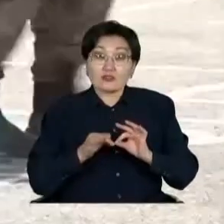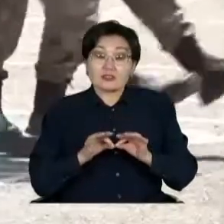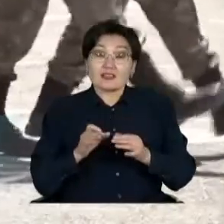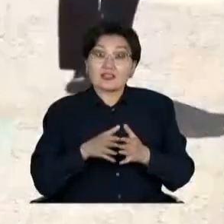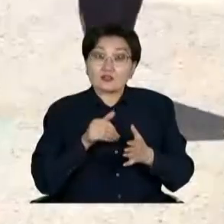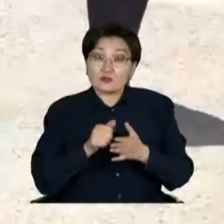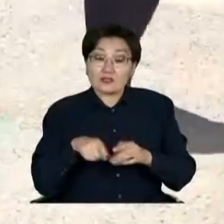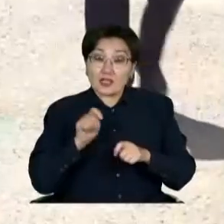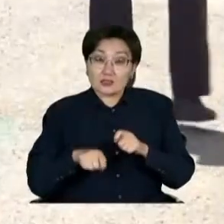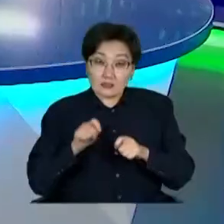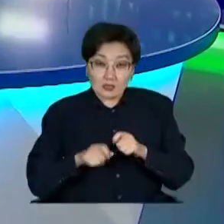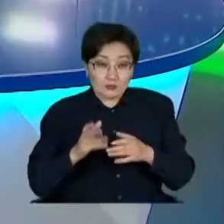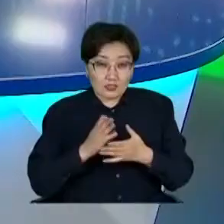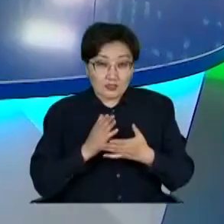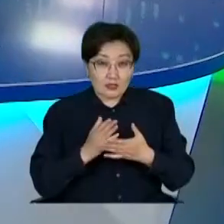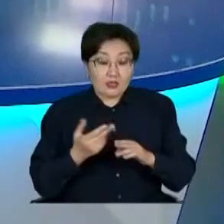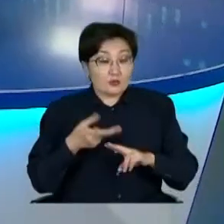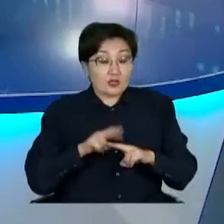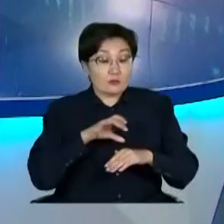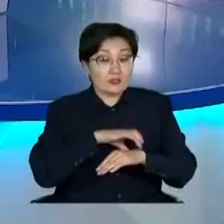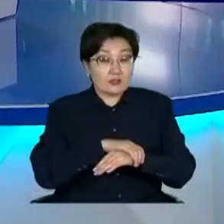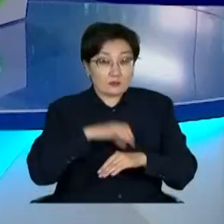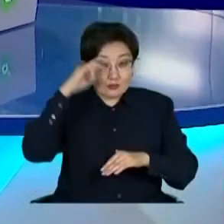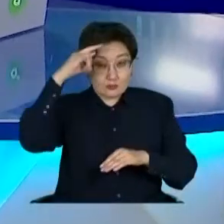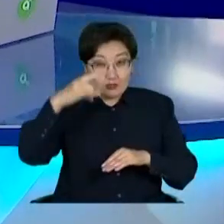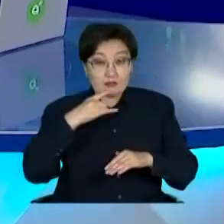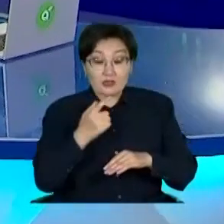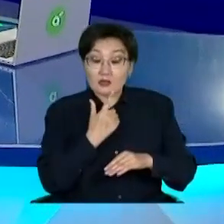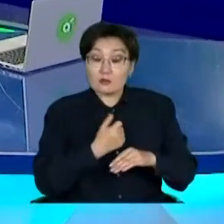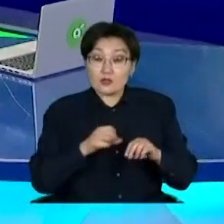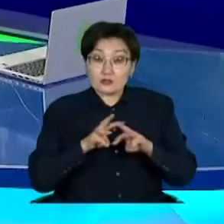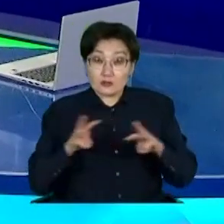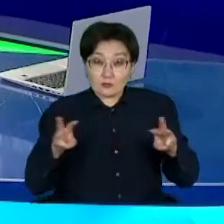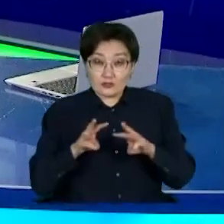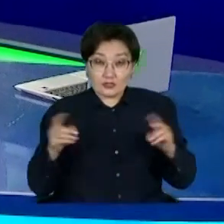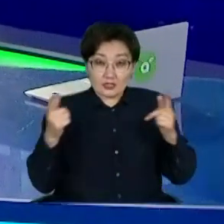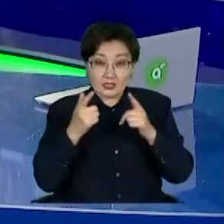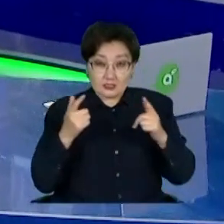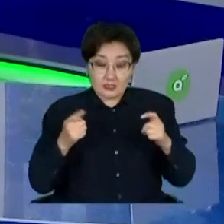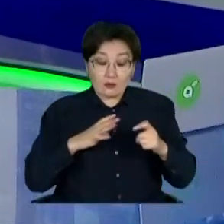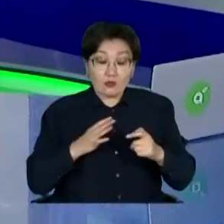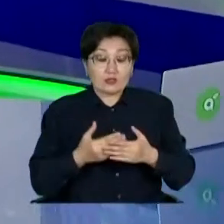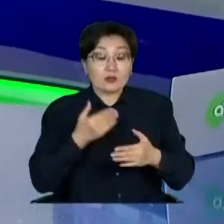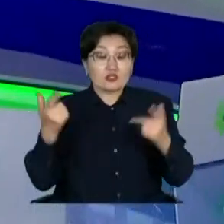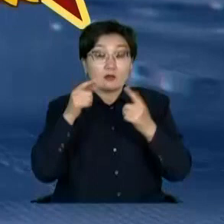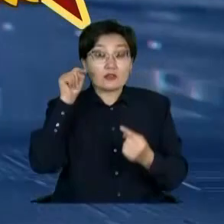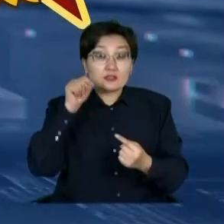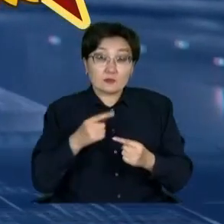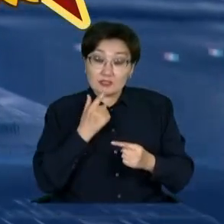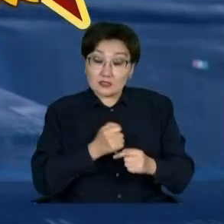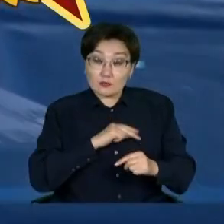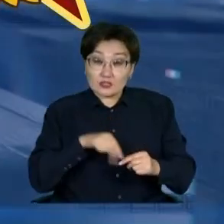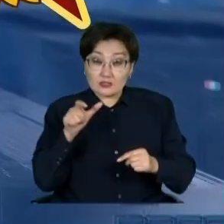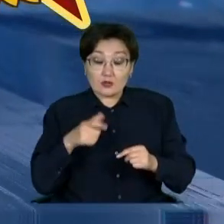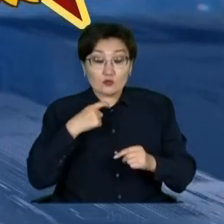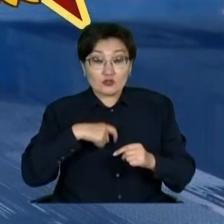де анықталып жатыр. Ал аталған деректі елдің қорғаныс министрлігі де растады. Алдын ала ақпарат бойынша әскери